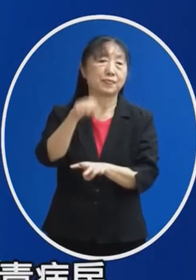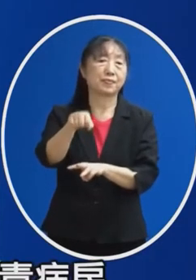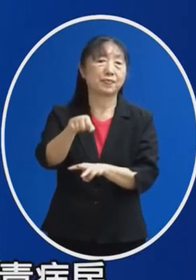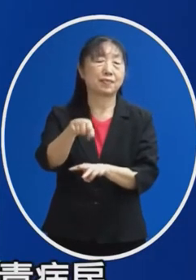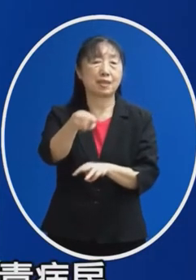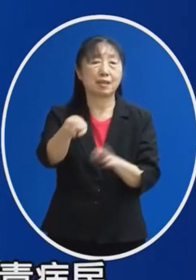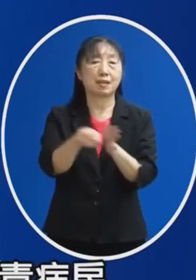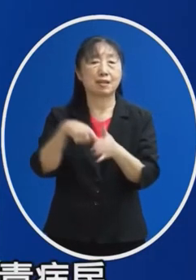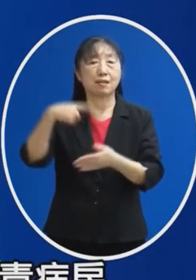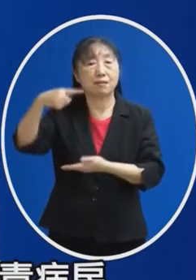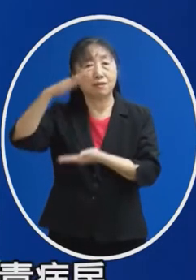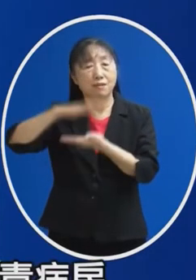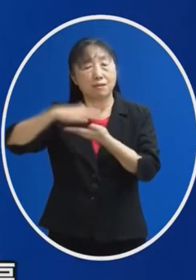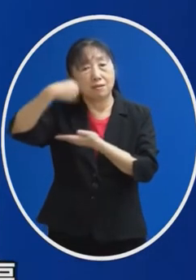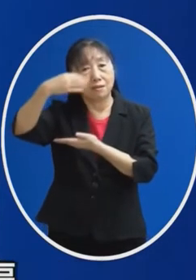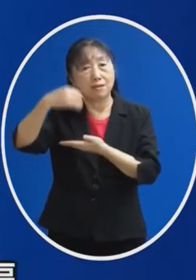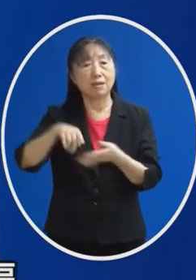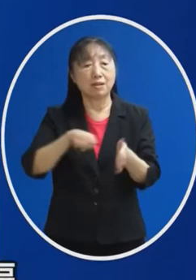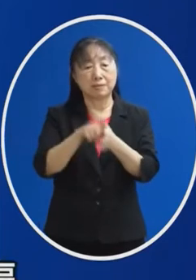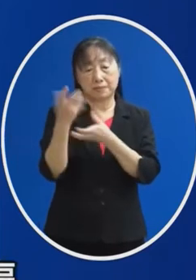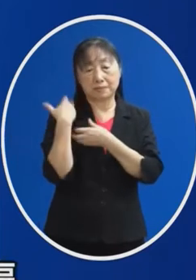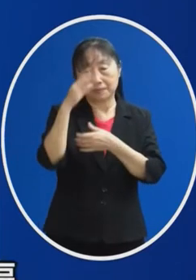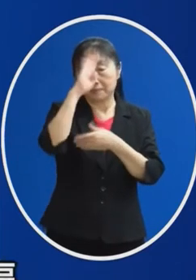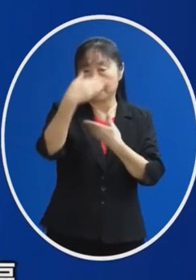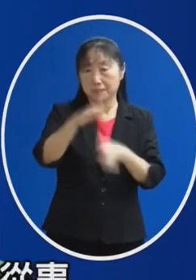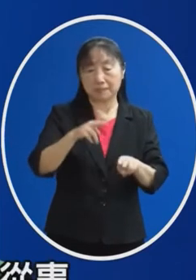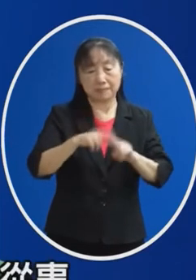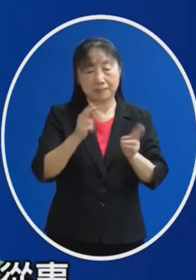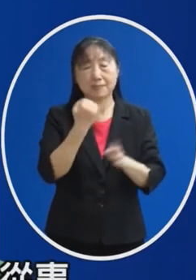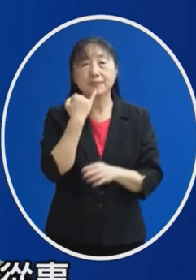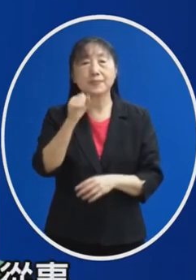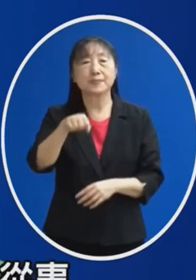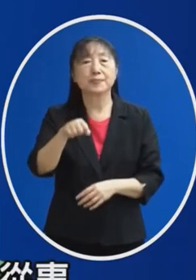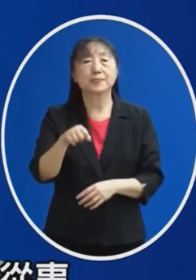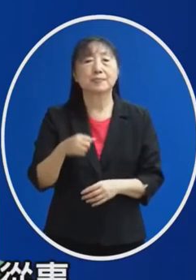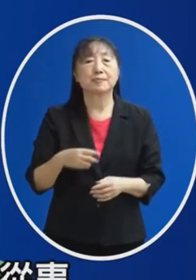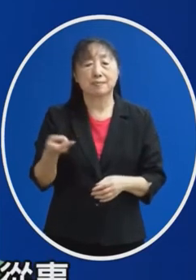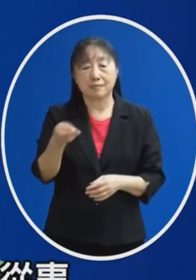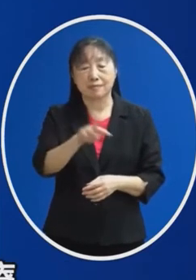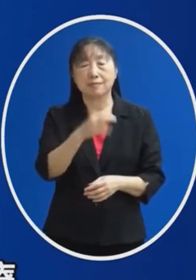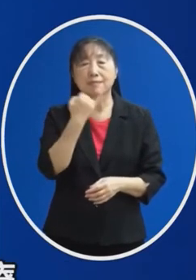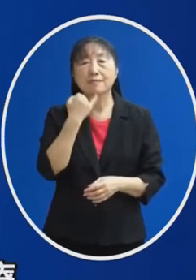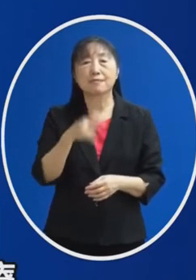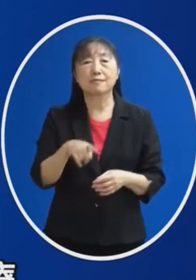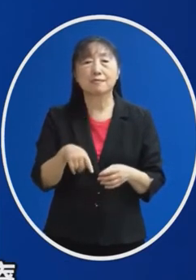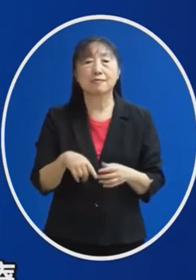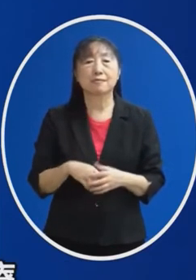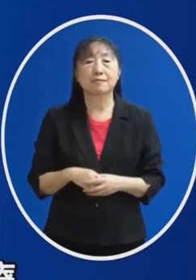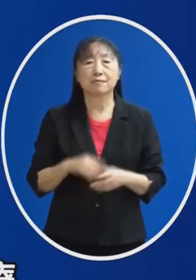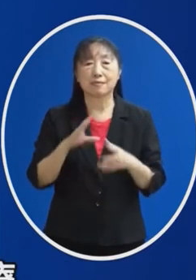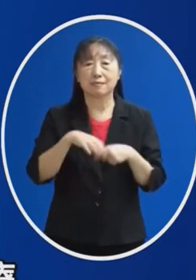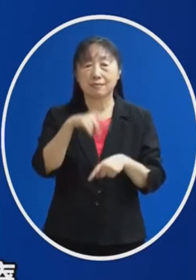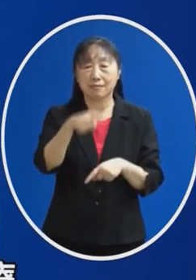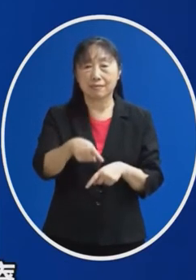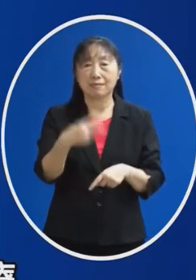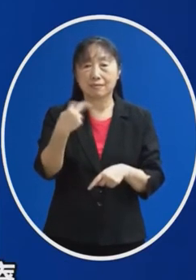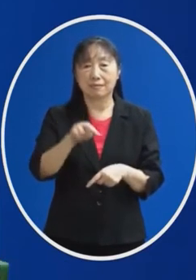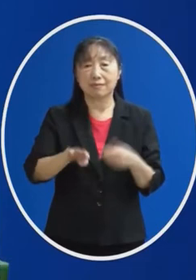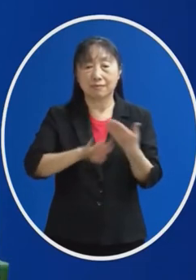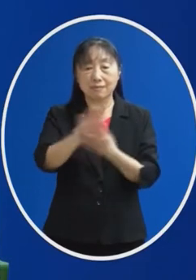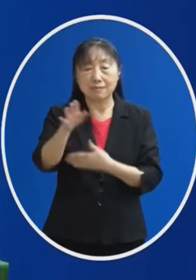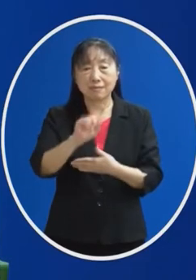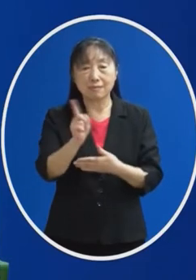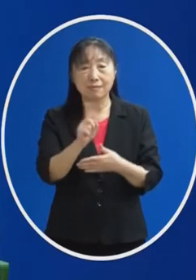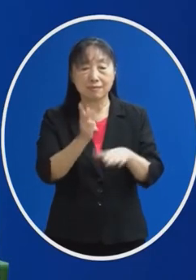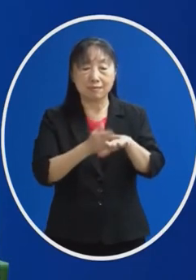们的负压隔离或专责病房，让他可以提前来解隔，这样的话可以方便他来从事一些相关的一些共病的一些治疗或